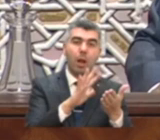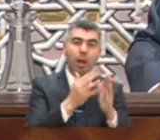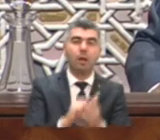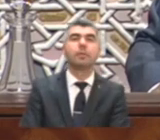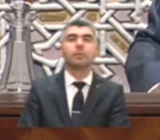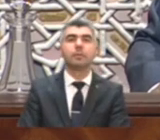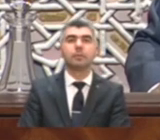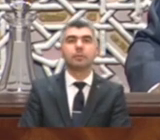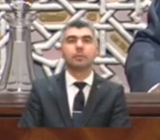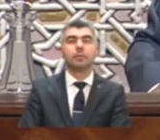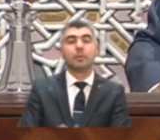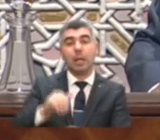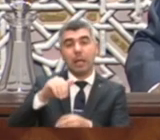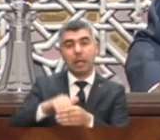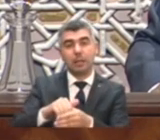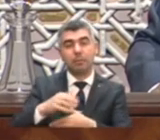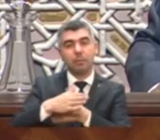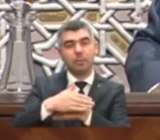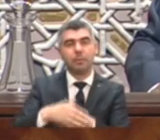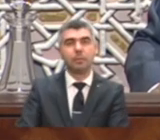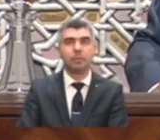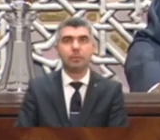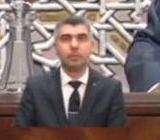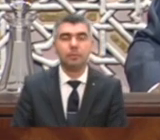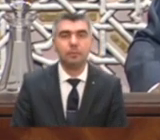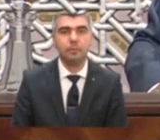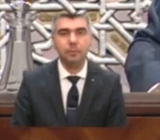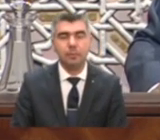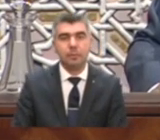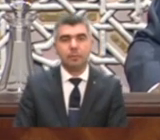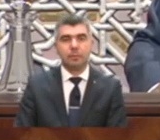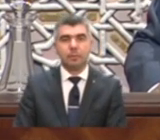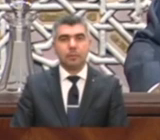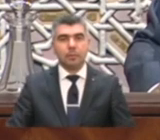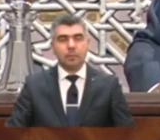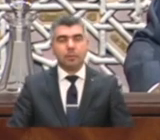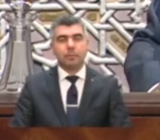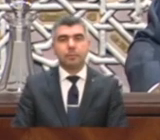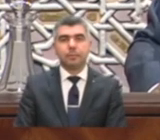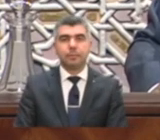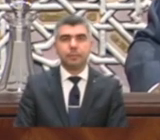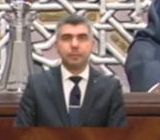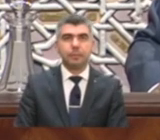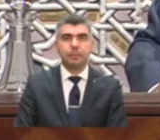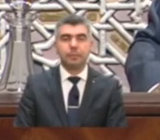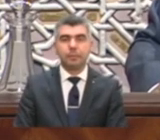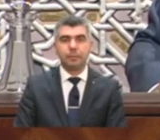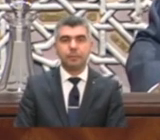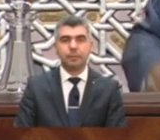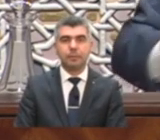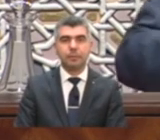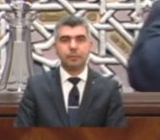النواب المحترمين عن فريق التجمع الوطني الأحرار. تفضلوا السيد النائب المحترم. سيدة النائبة